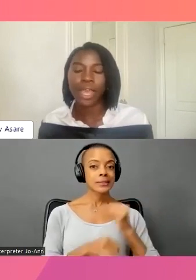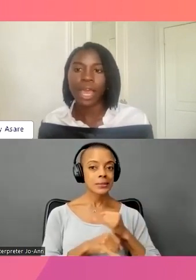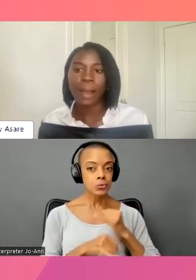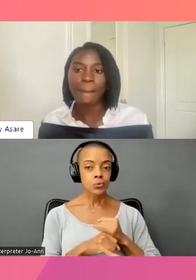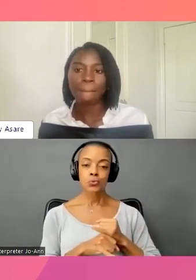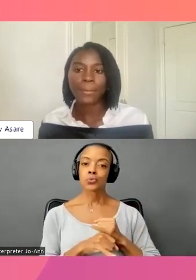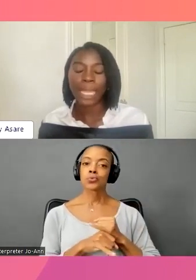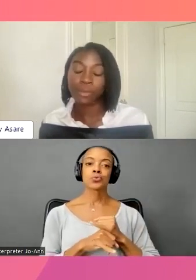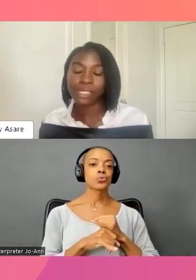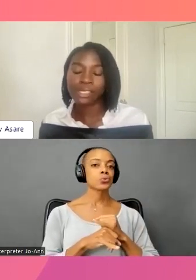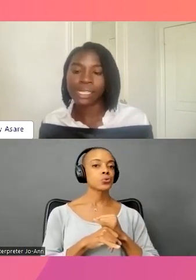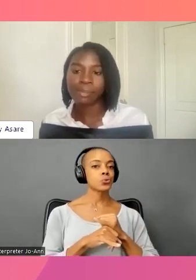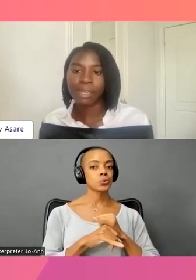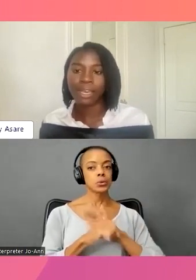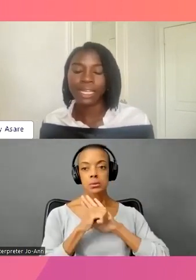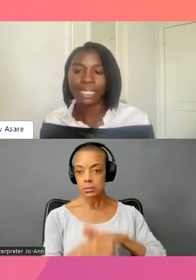l'éthique,